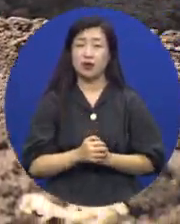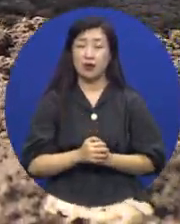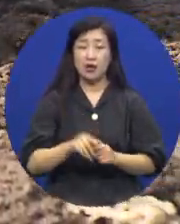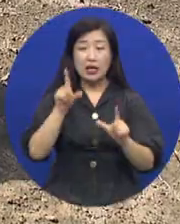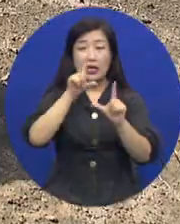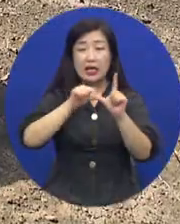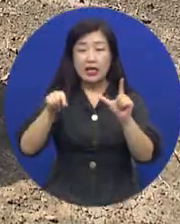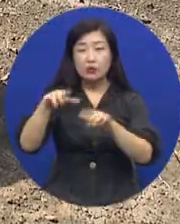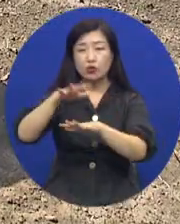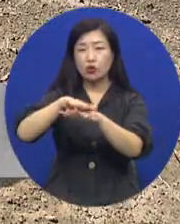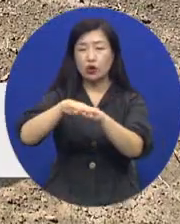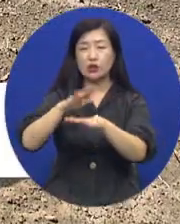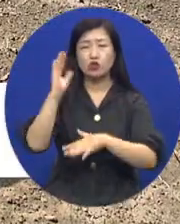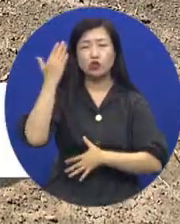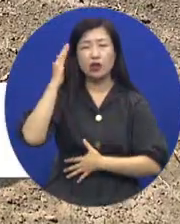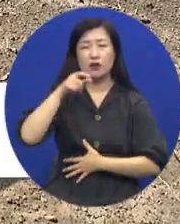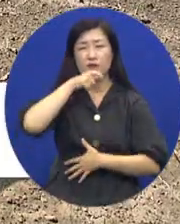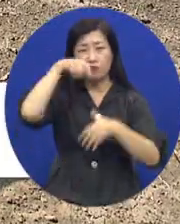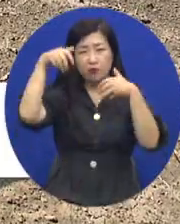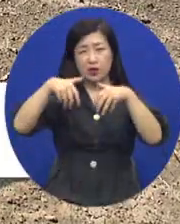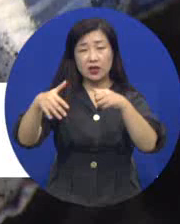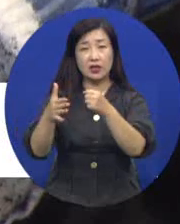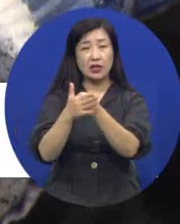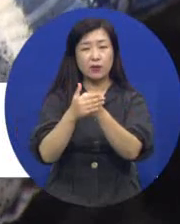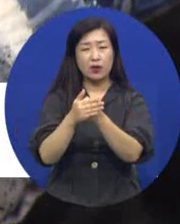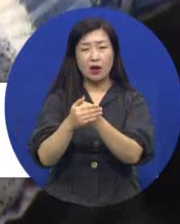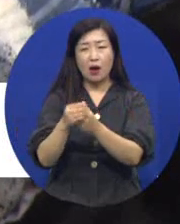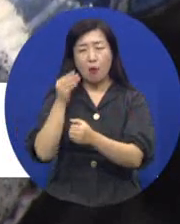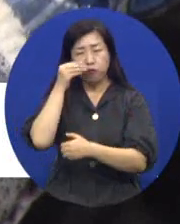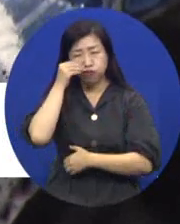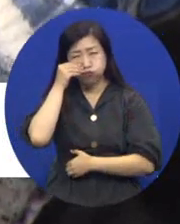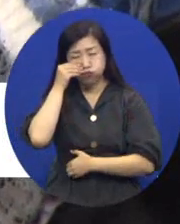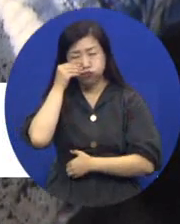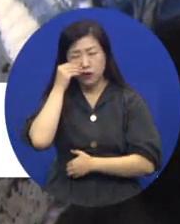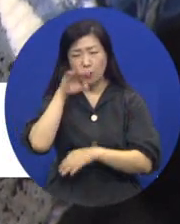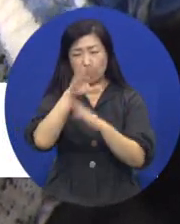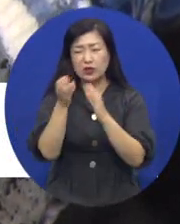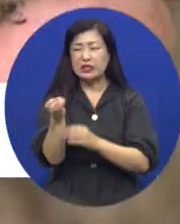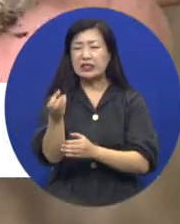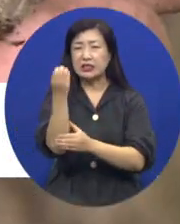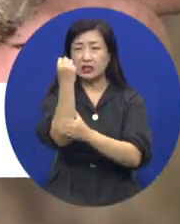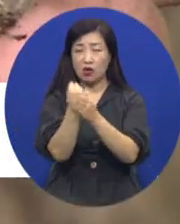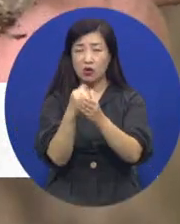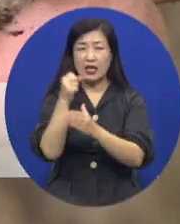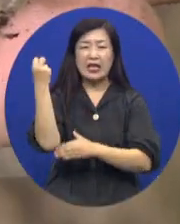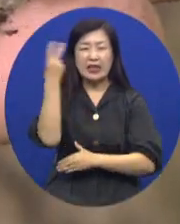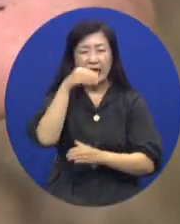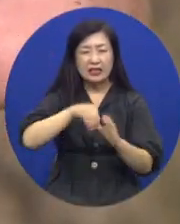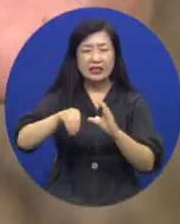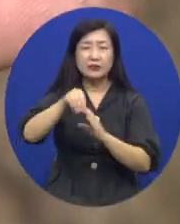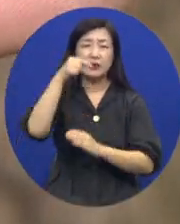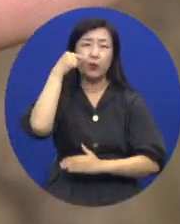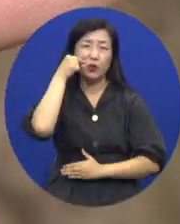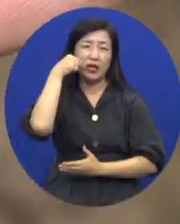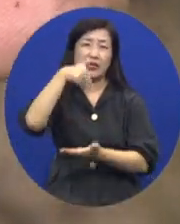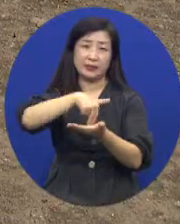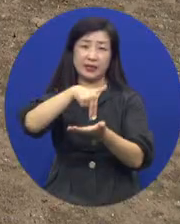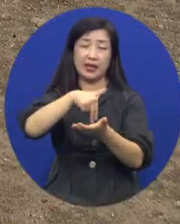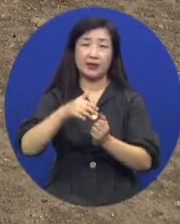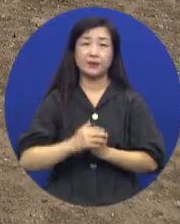일부 농가들은 최근 계속된 비 날씨에 보관 중이던 종자가 모두 썩어버려 아예 다시 심지도 못하게